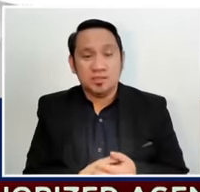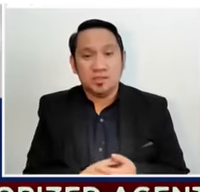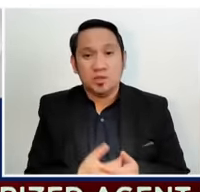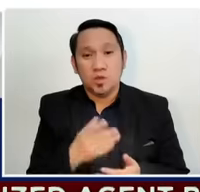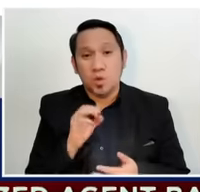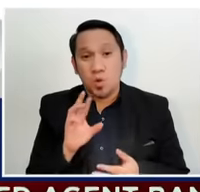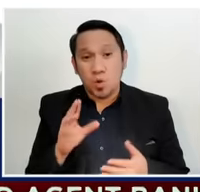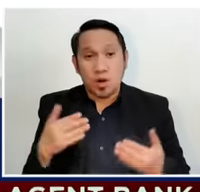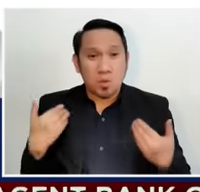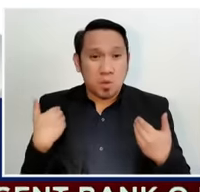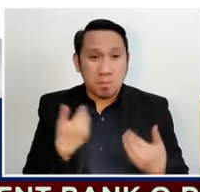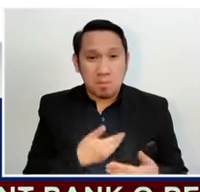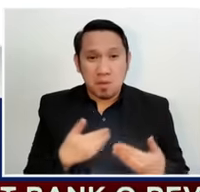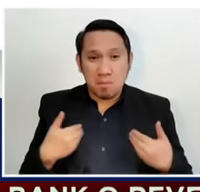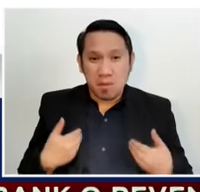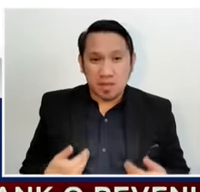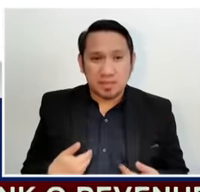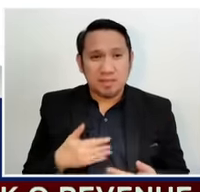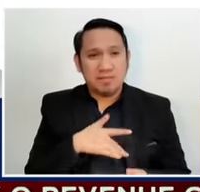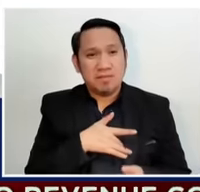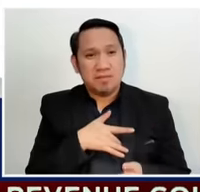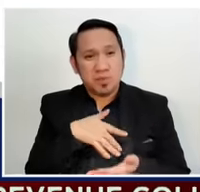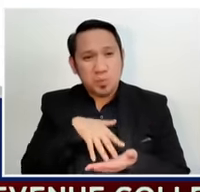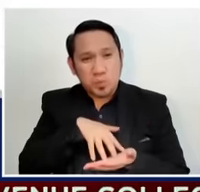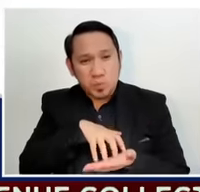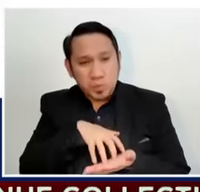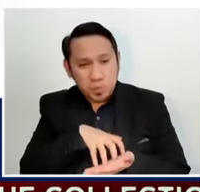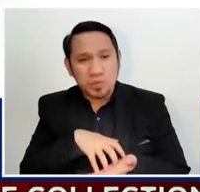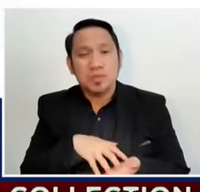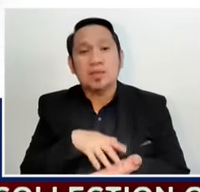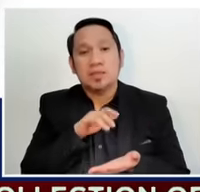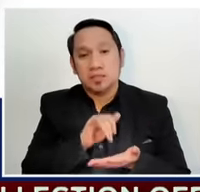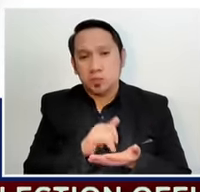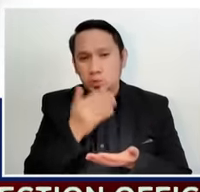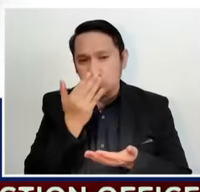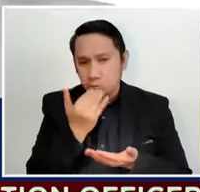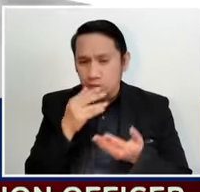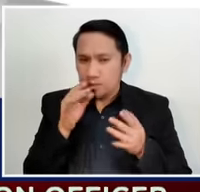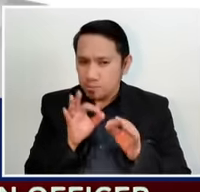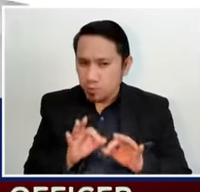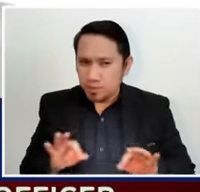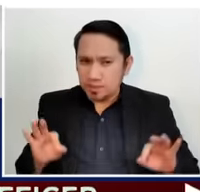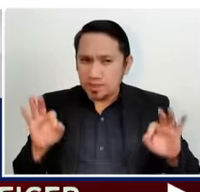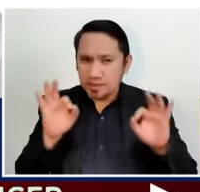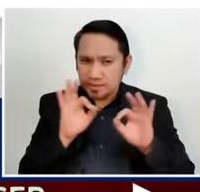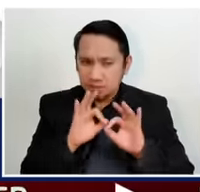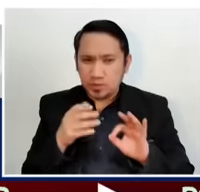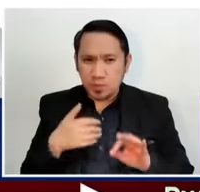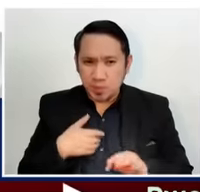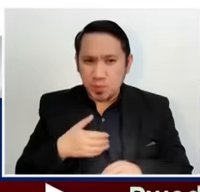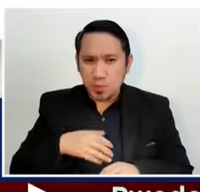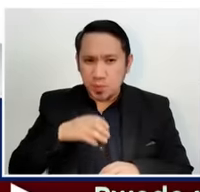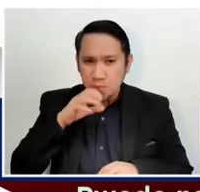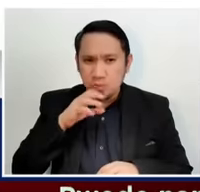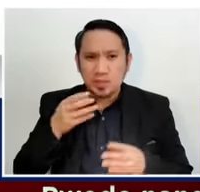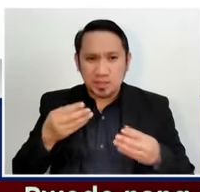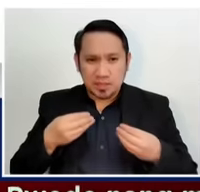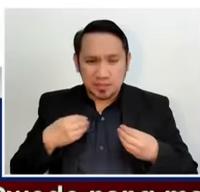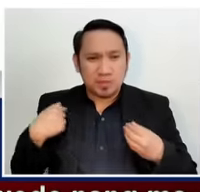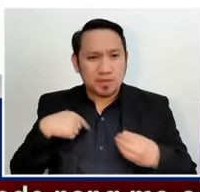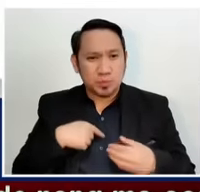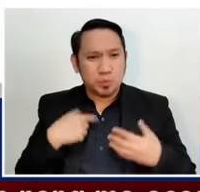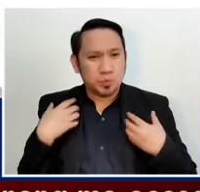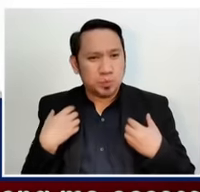natin, no? Parang nanlalambot yung ibig sabihin niyan. Kaya kailangan natin mabigyan at magpunan yung sarili natin para lumakas tayo. Ito yung mga electrolytes na to